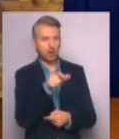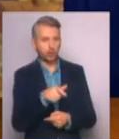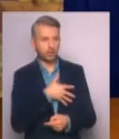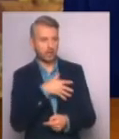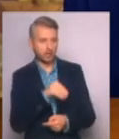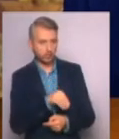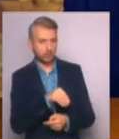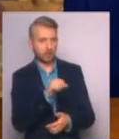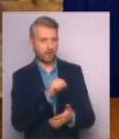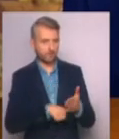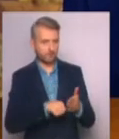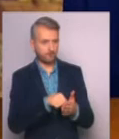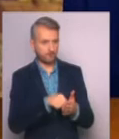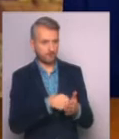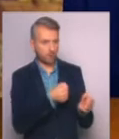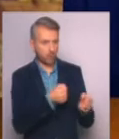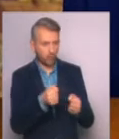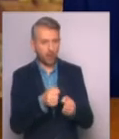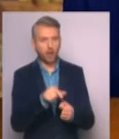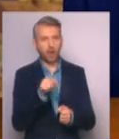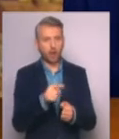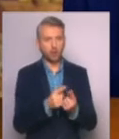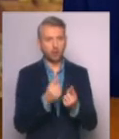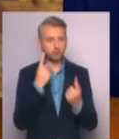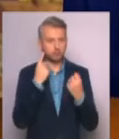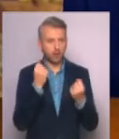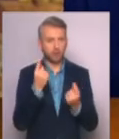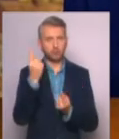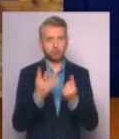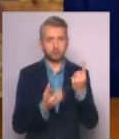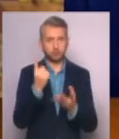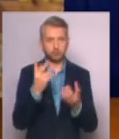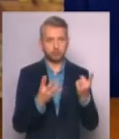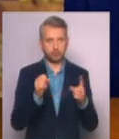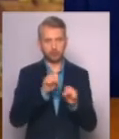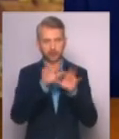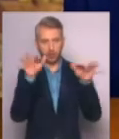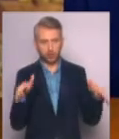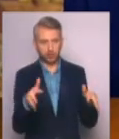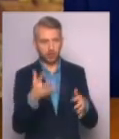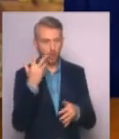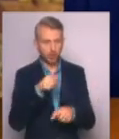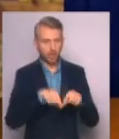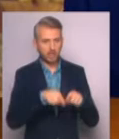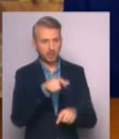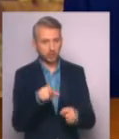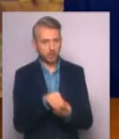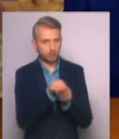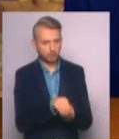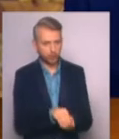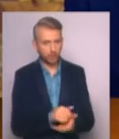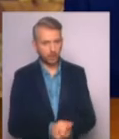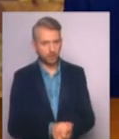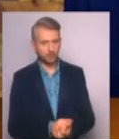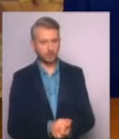тут салюти бахкають серед ночі і в ті дні, коли рідних людей закопують до землі. Тому